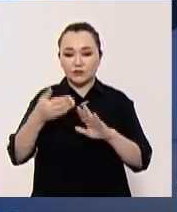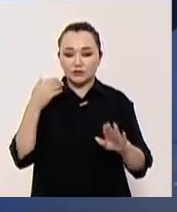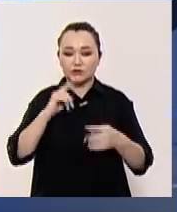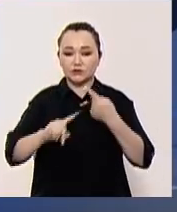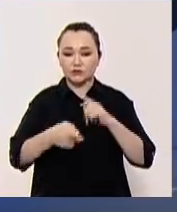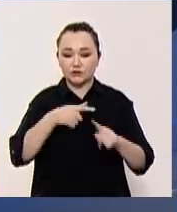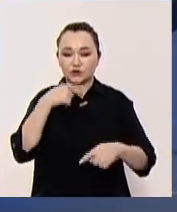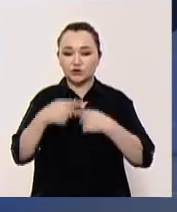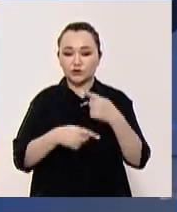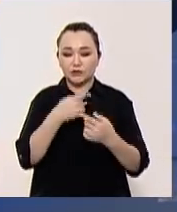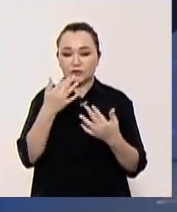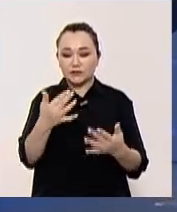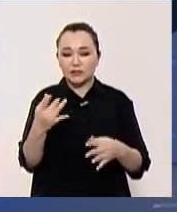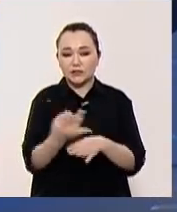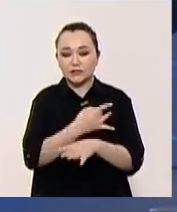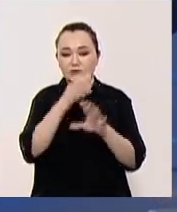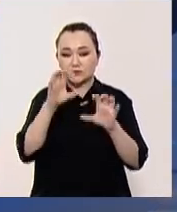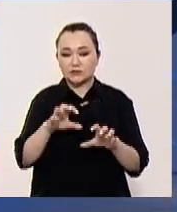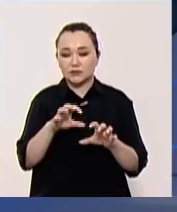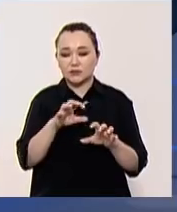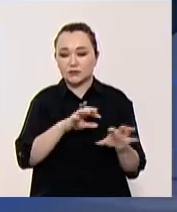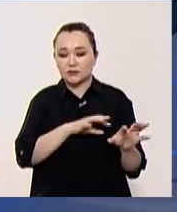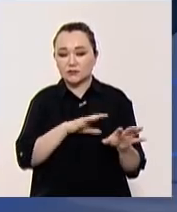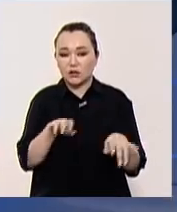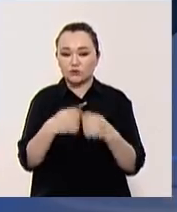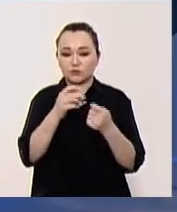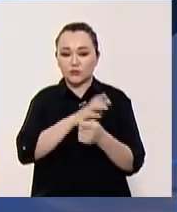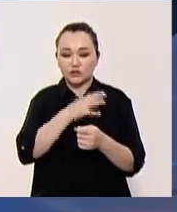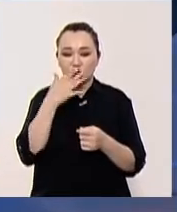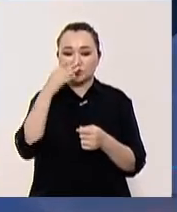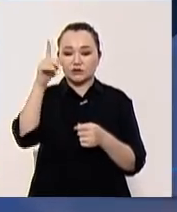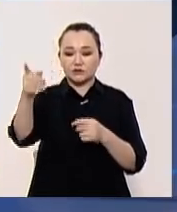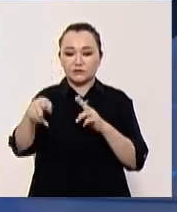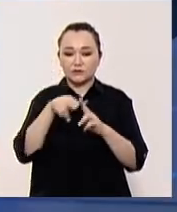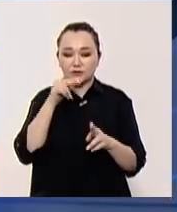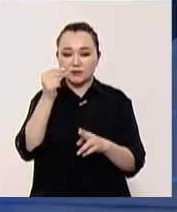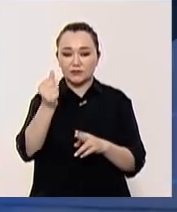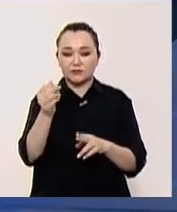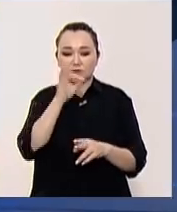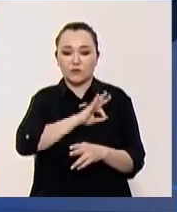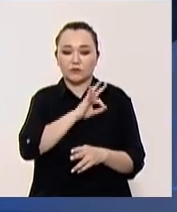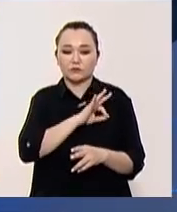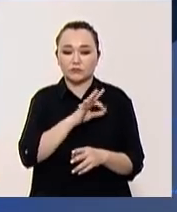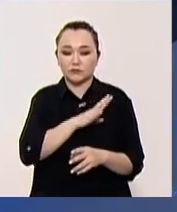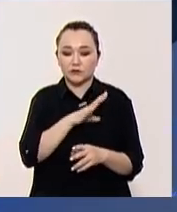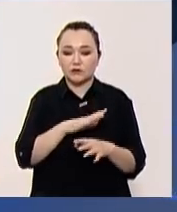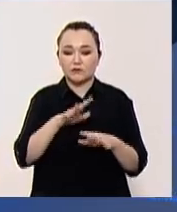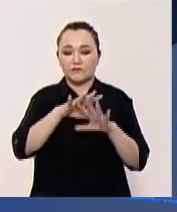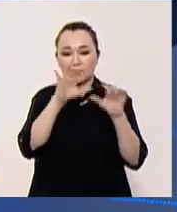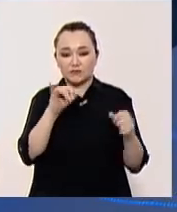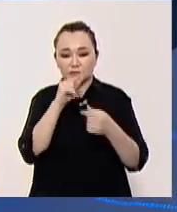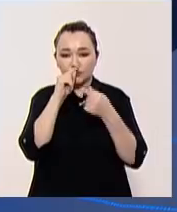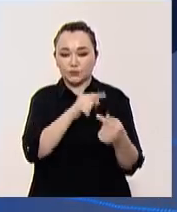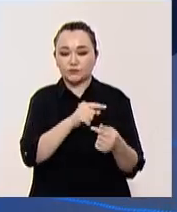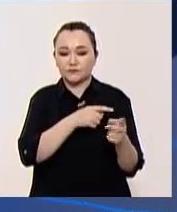сөз байласу арқылы бірнеше рет заңсыз алып жүру. Шетелдік көздерден алынған қаражатты пайдалана отырып, билік өкіліне қарулы